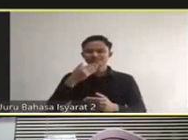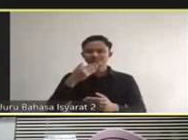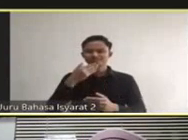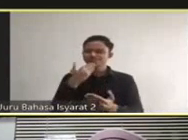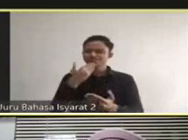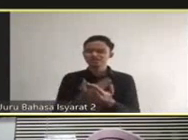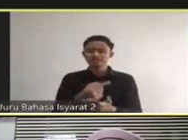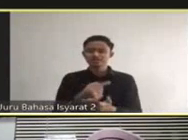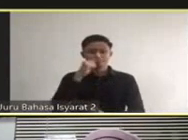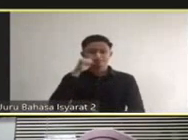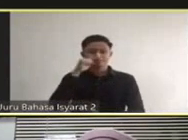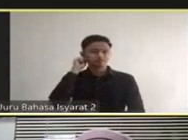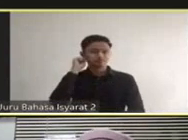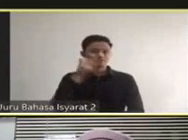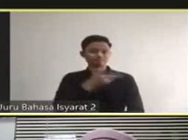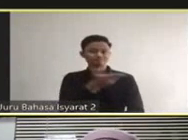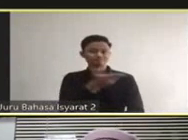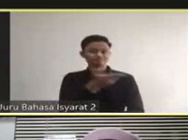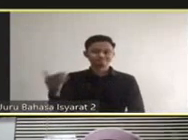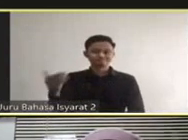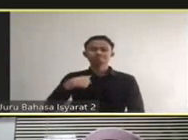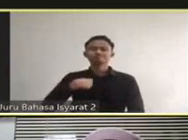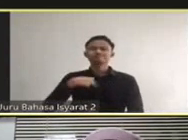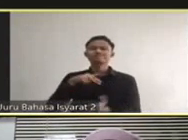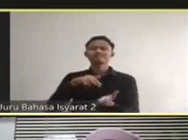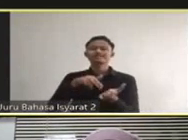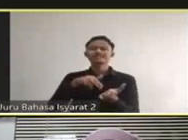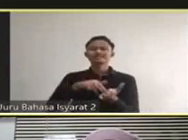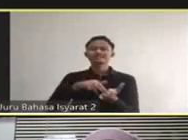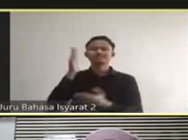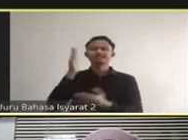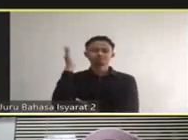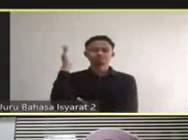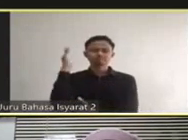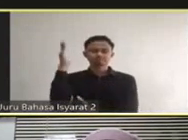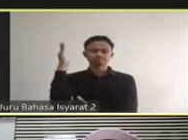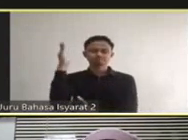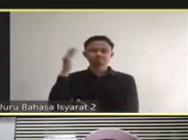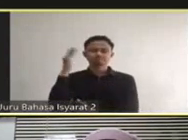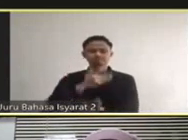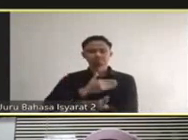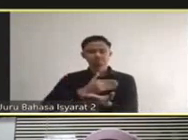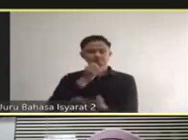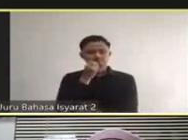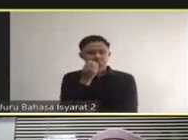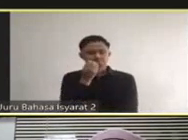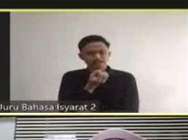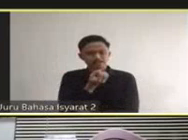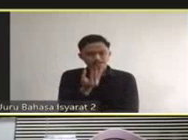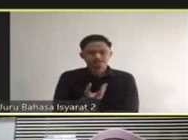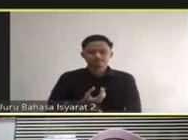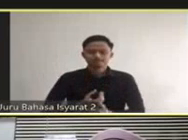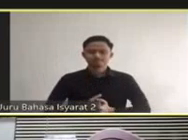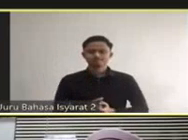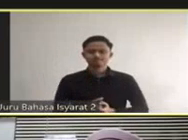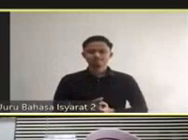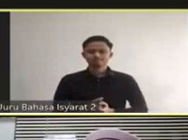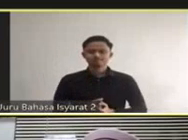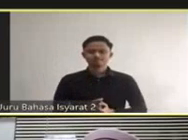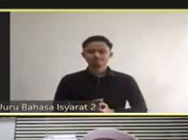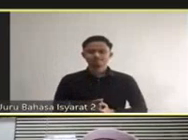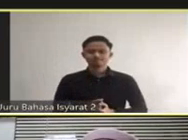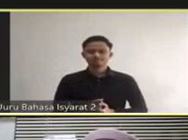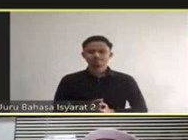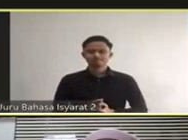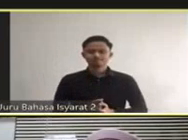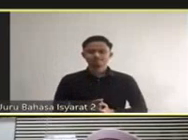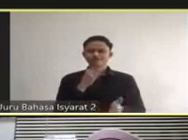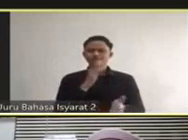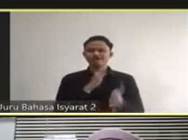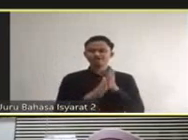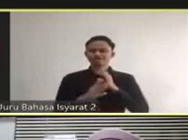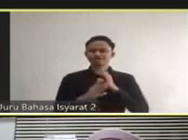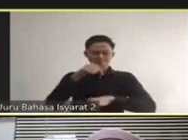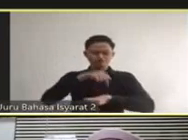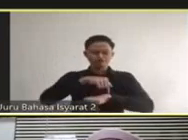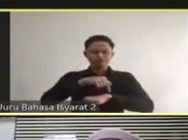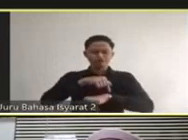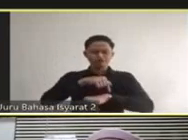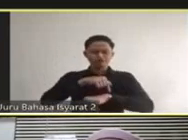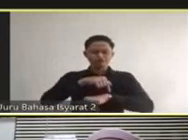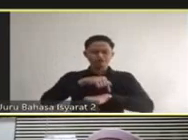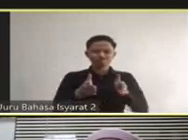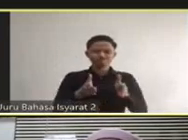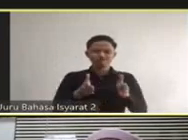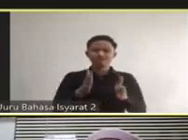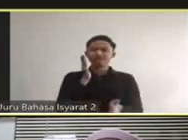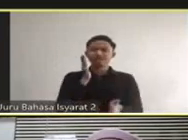sekalian, saya izin menyampaikan mungkin ini langsung ke ini aja deh karena waktunya sempit, langsung